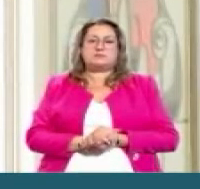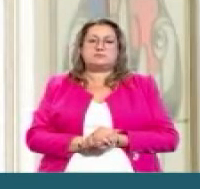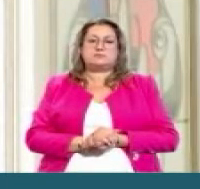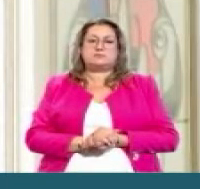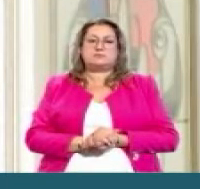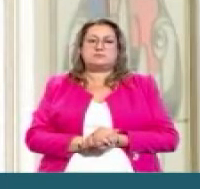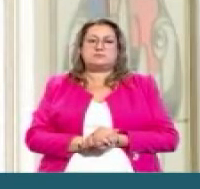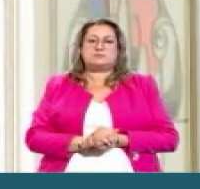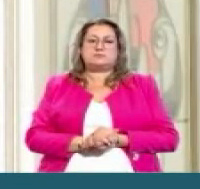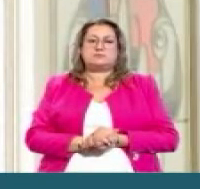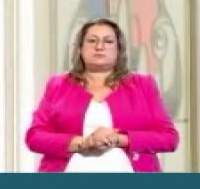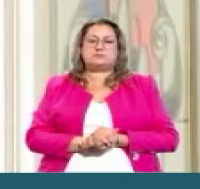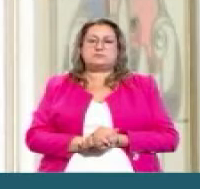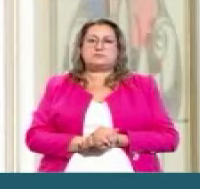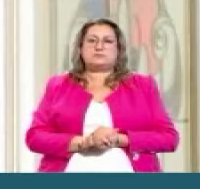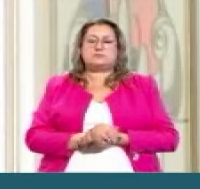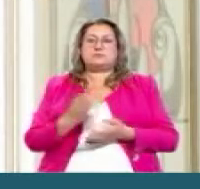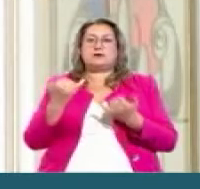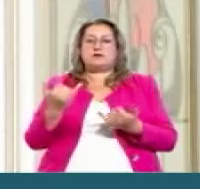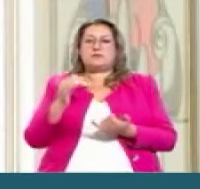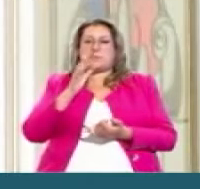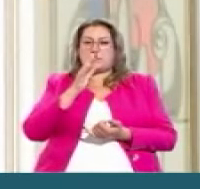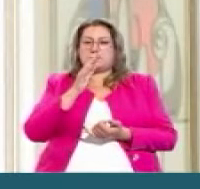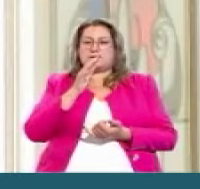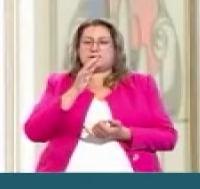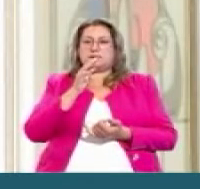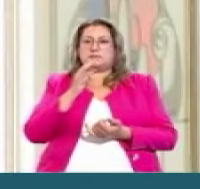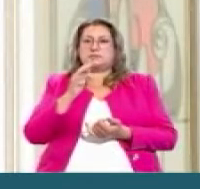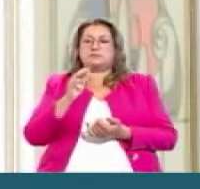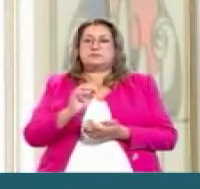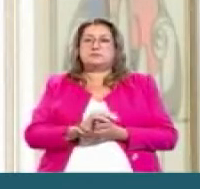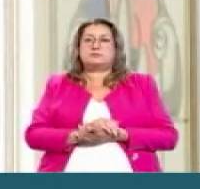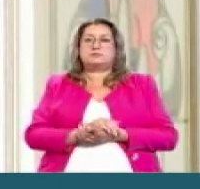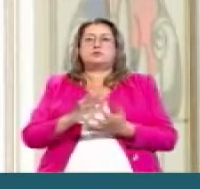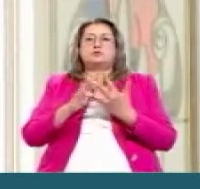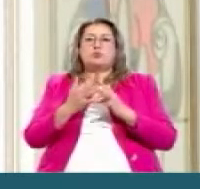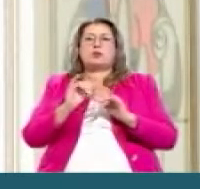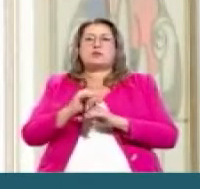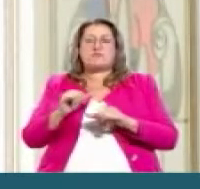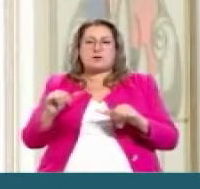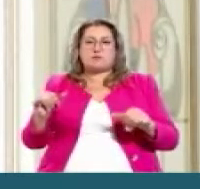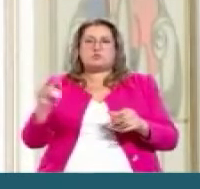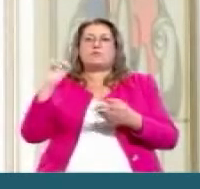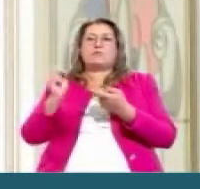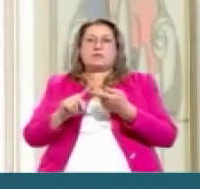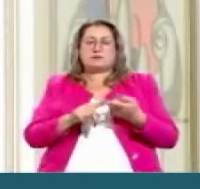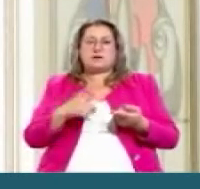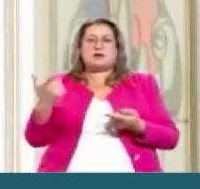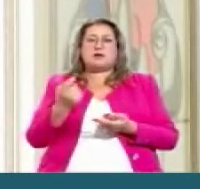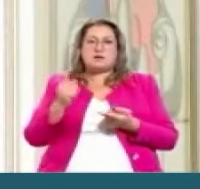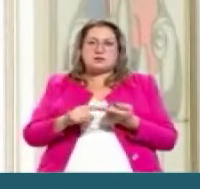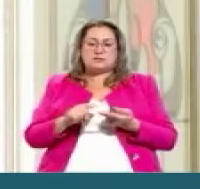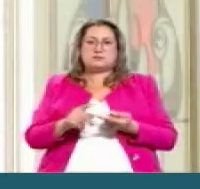Екінші елді абаттандыру, көгалдандыру мәселесін қолға алдық. Бүкіл сол Көлқамыс ауылының екі бетін